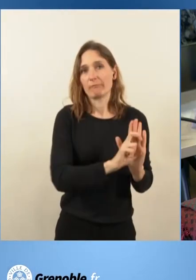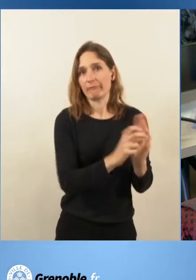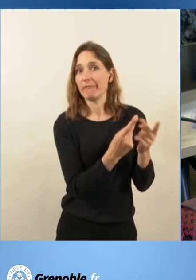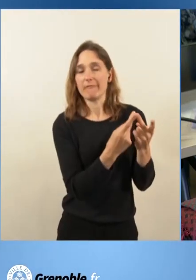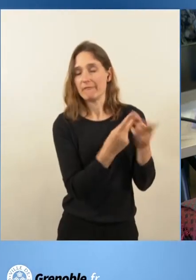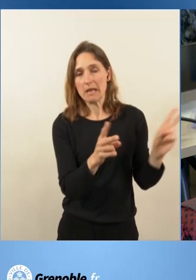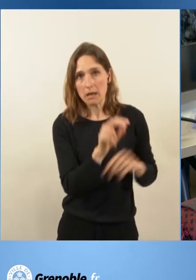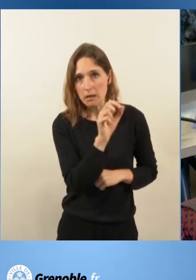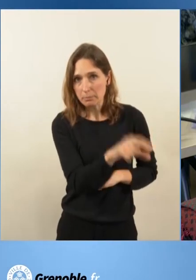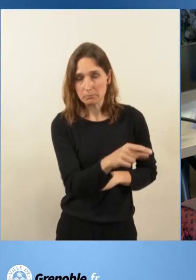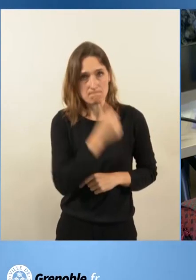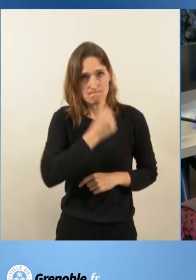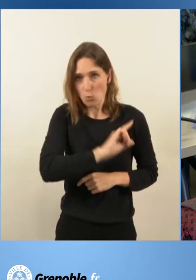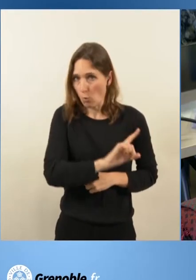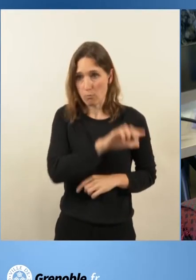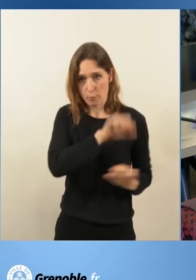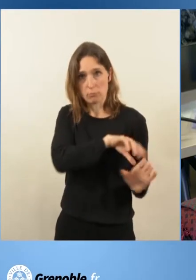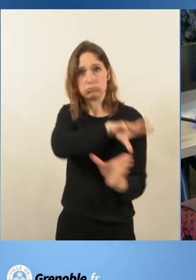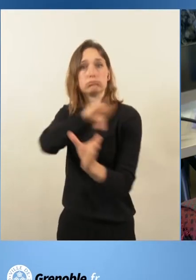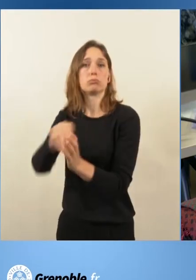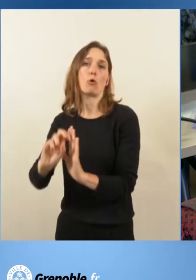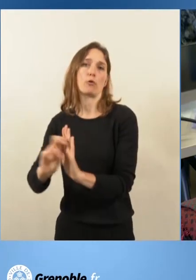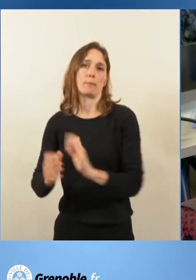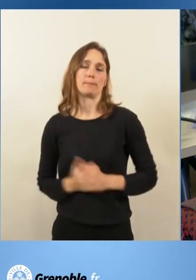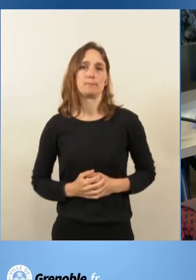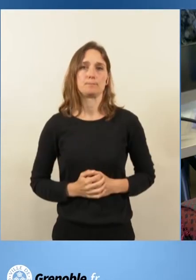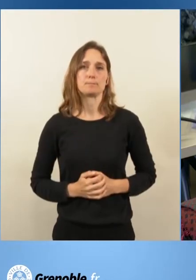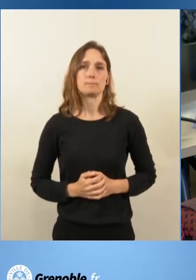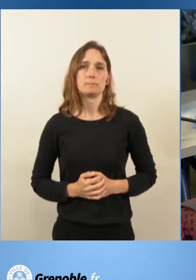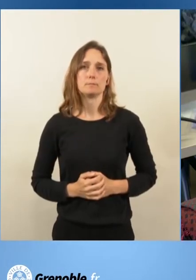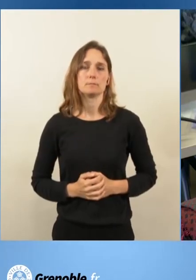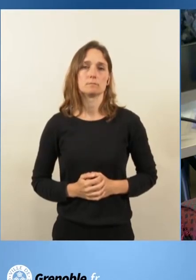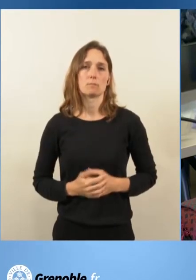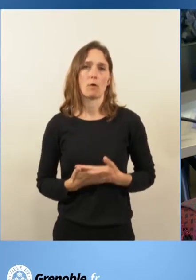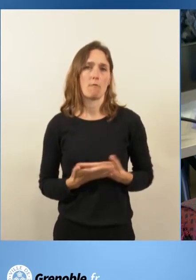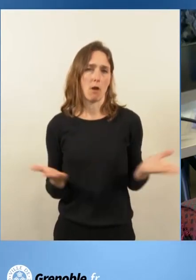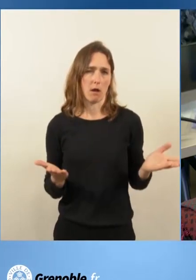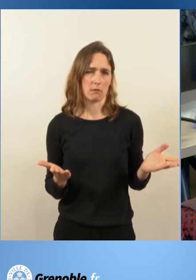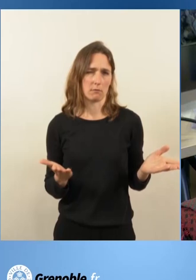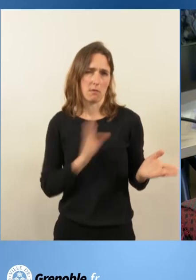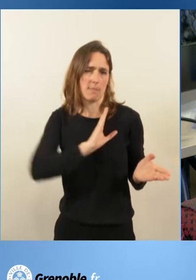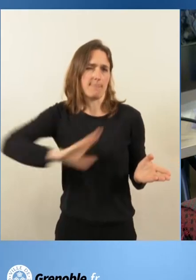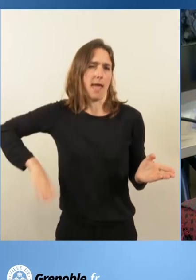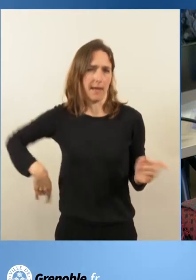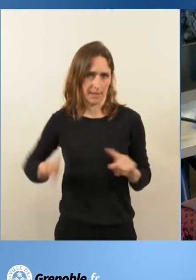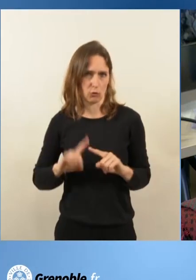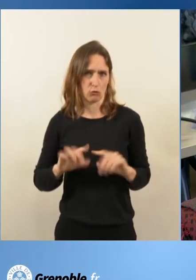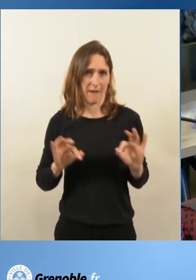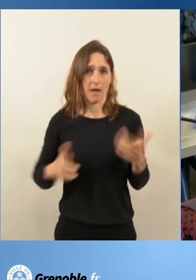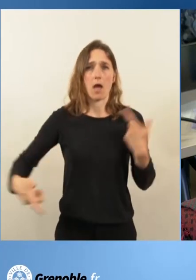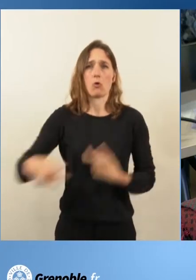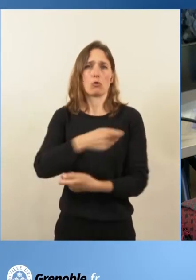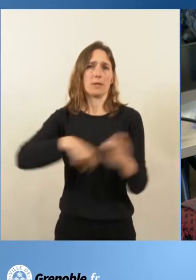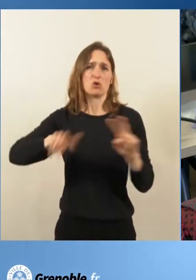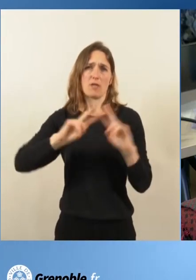de musique qu'il y a à travers le territoire voilà et juste une dernière chose que j'ai oublié de dire pareil sur l'économie générale